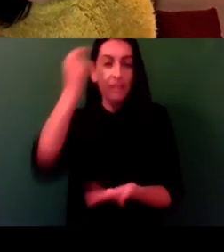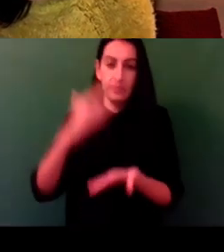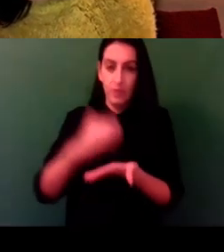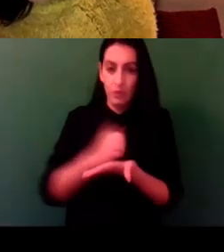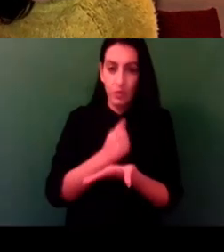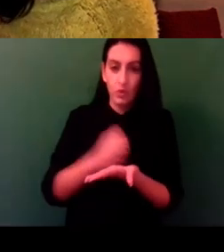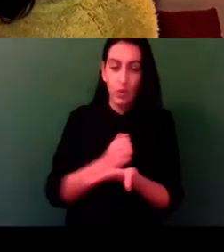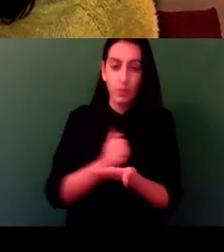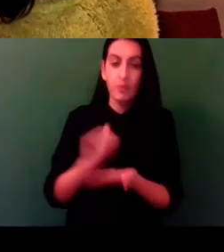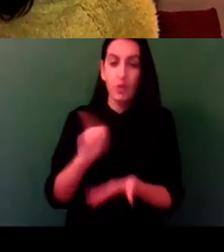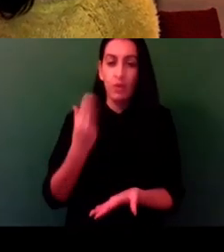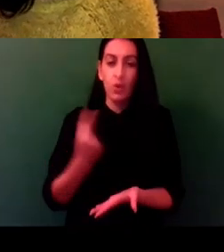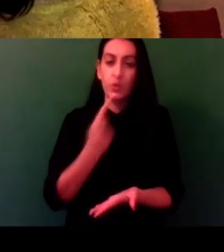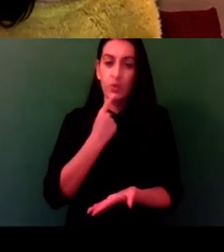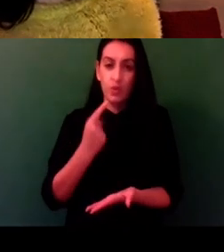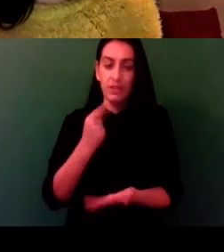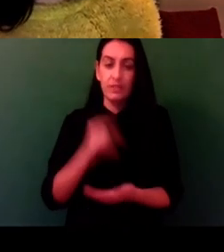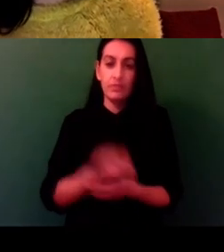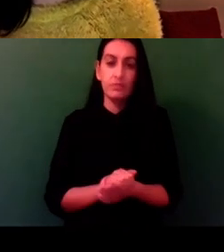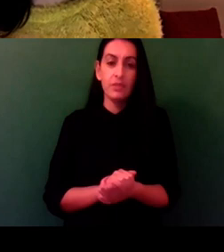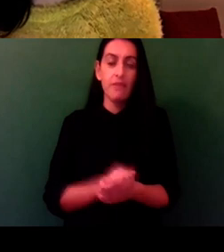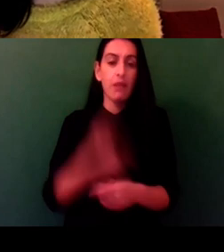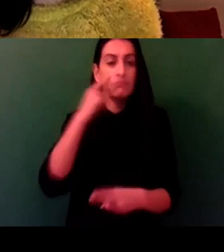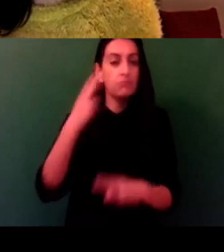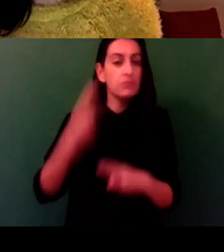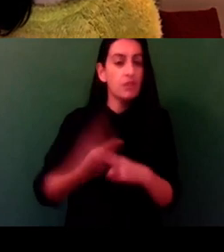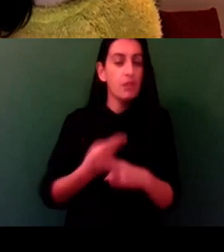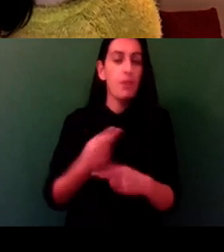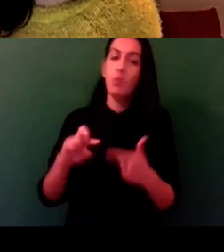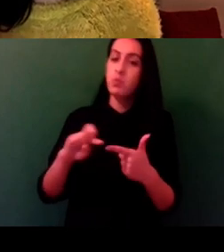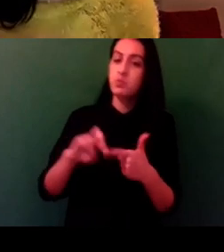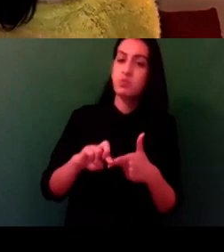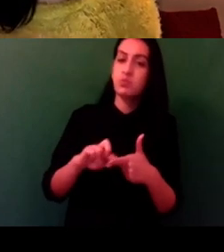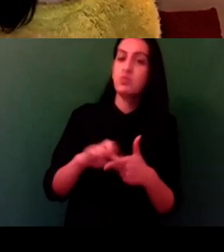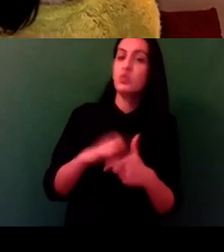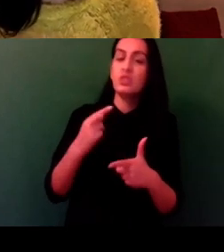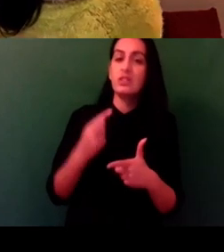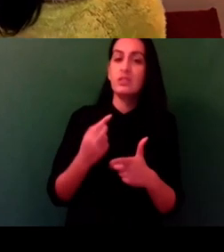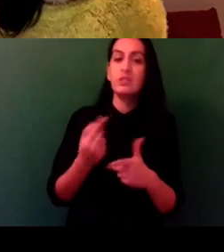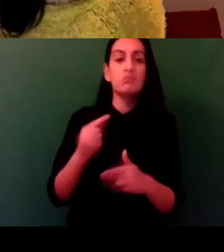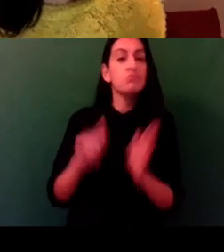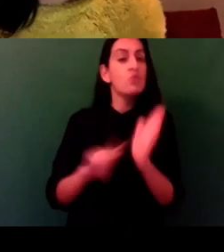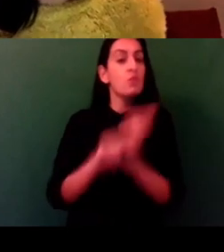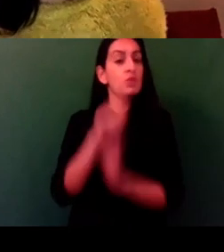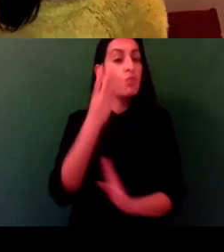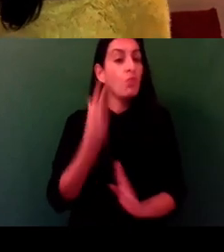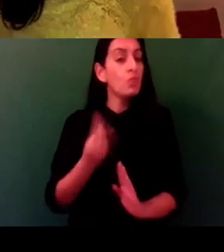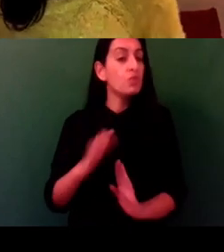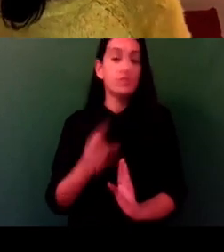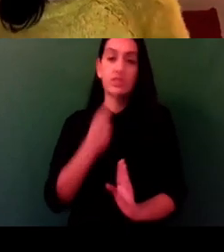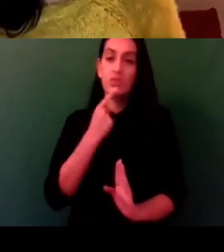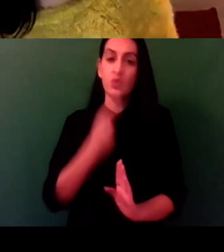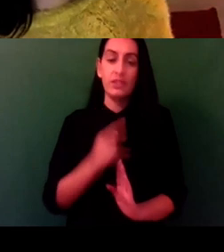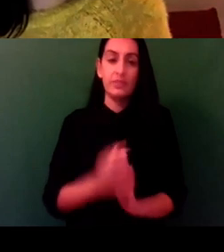ifade etti ve pilot proje uygulamalarının bir yöntem olabileceğinden bahsetti. Barış Göğüş